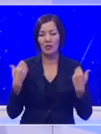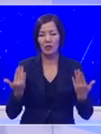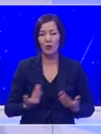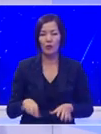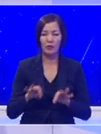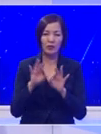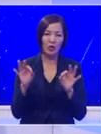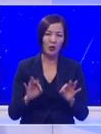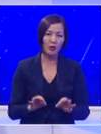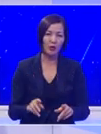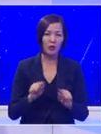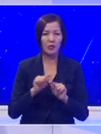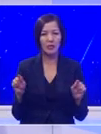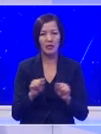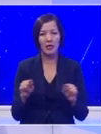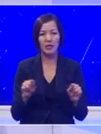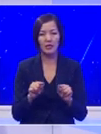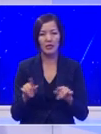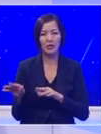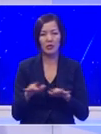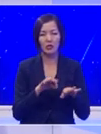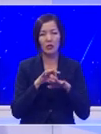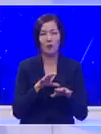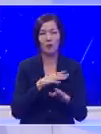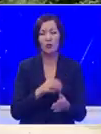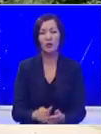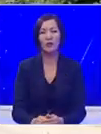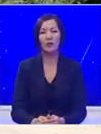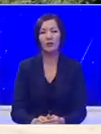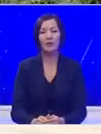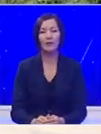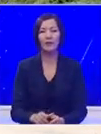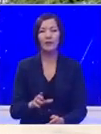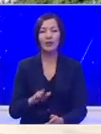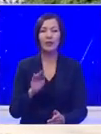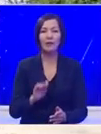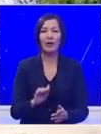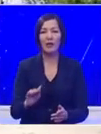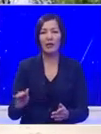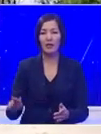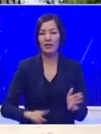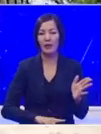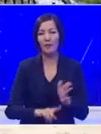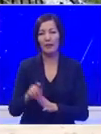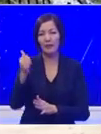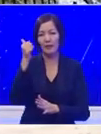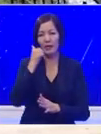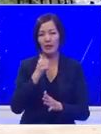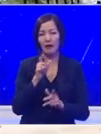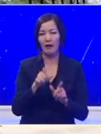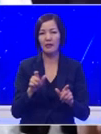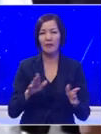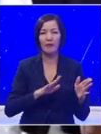тәнді де таза ұстауды насихаттайтын игі шара өтті. Еңбектеген баладан еңкейген кәріге дейін ақтаңда